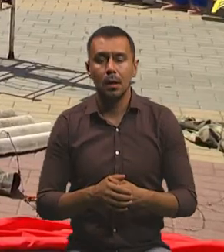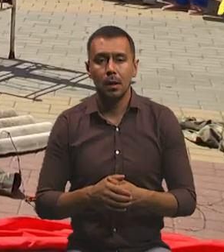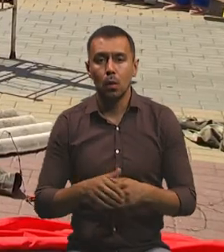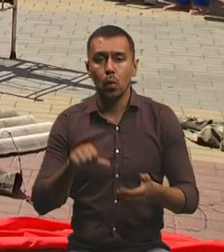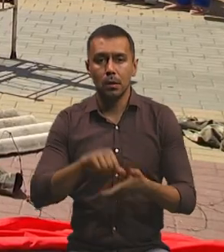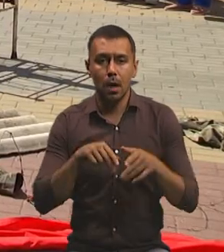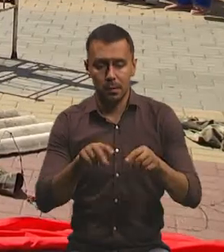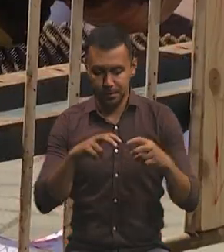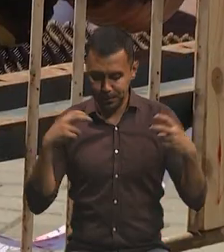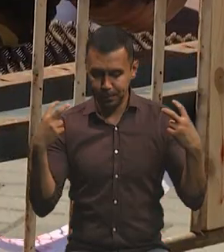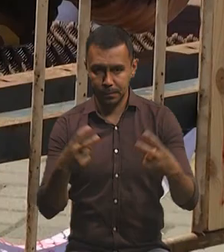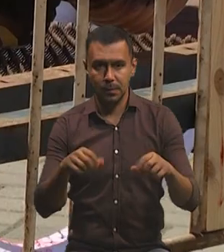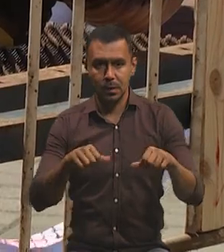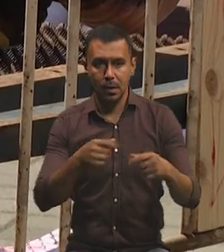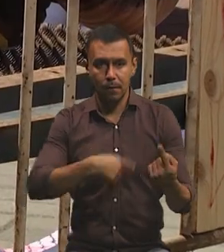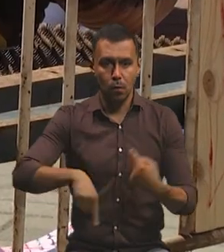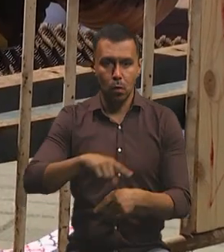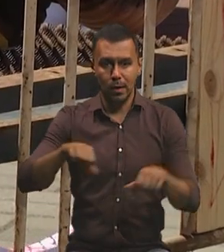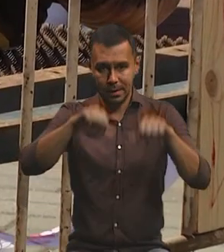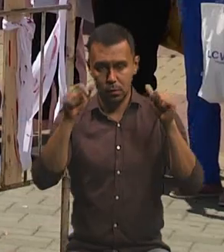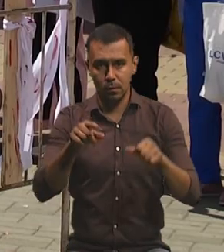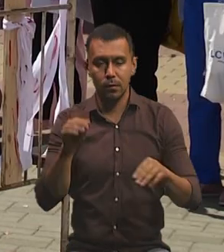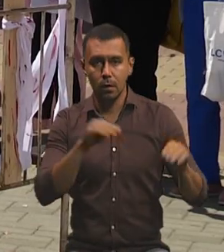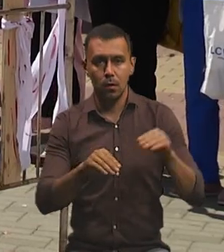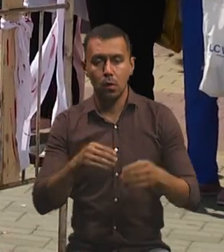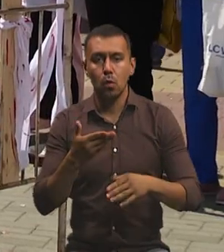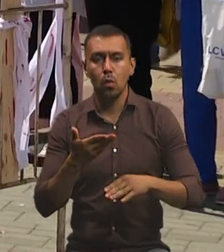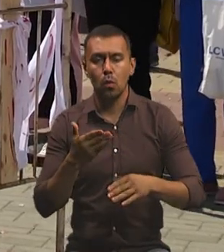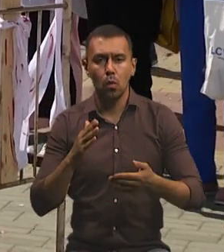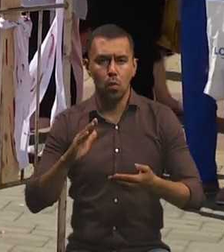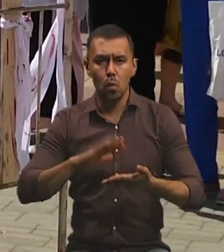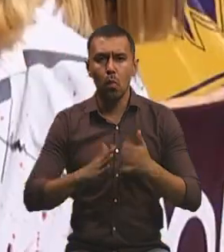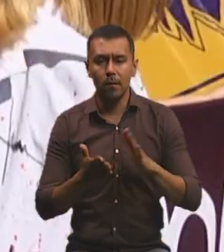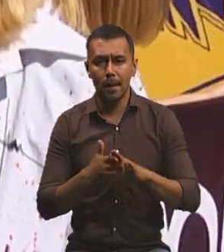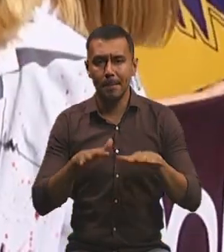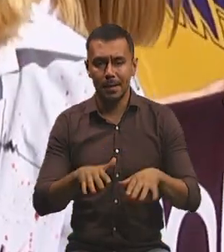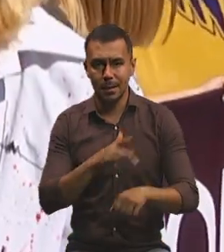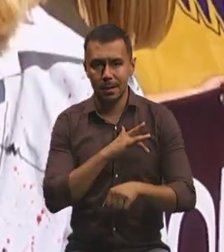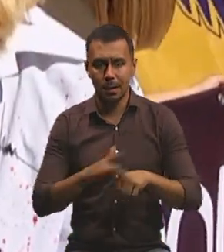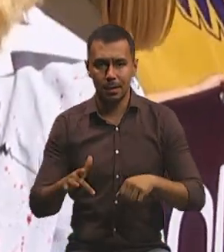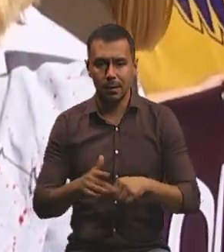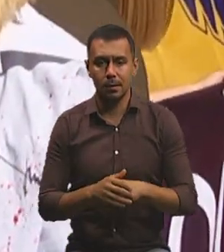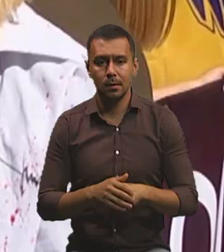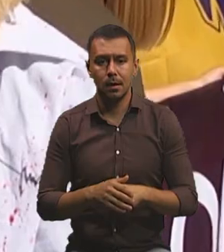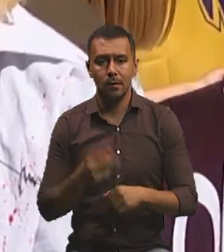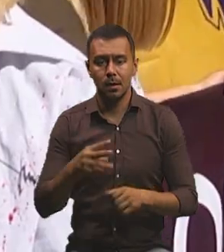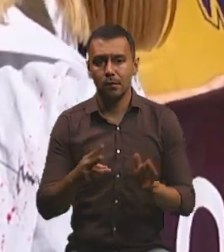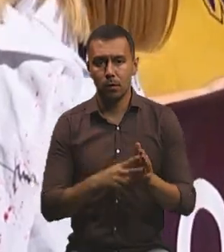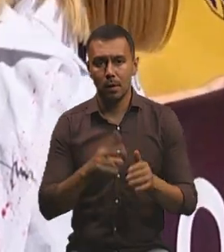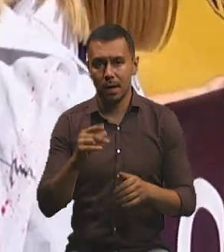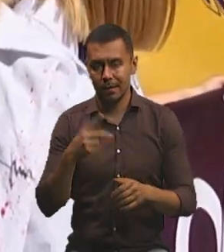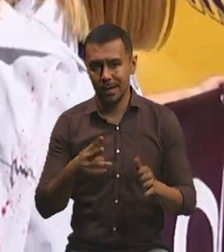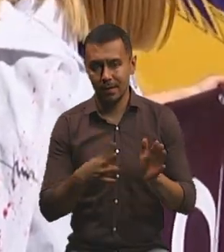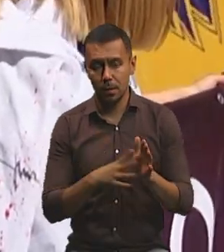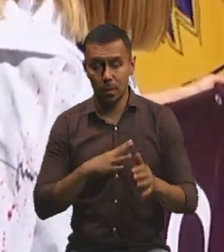стають навколо інсталяції. Тут встановили умовне місце страти українських полонених. Цю ніч з 28 на 29